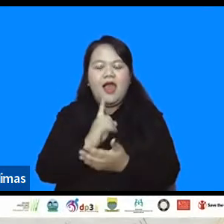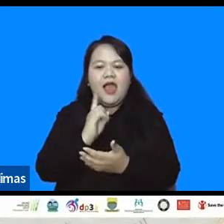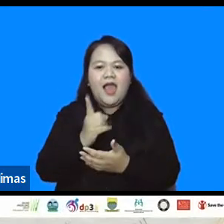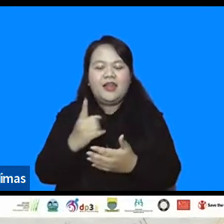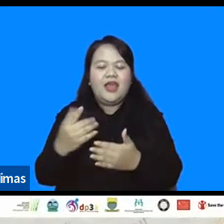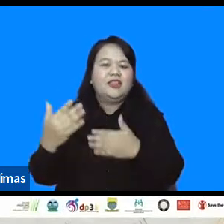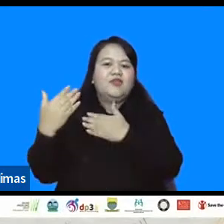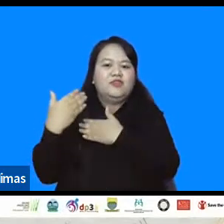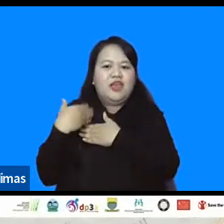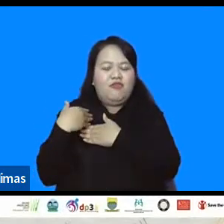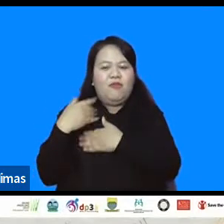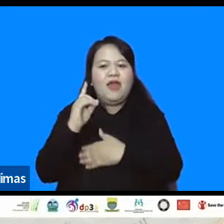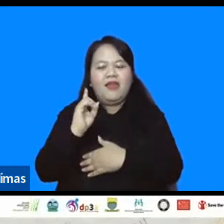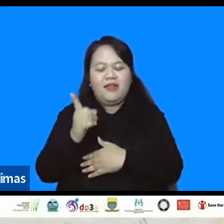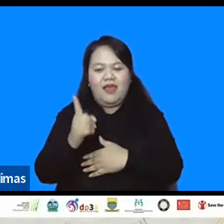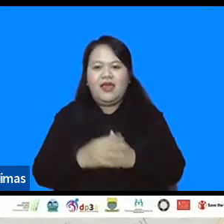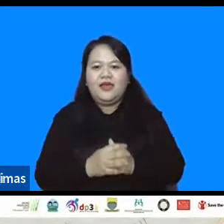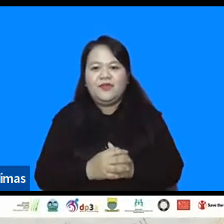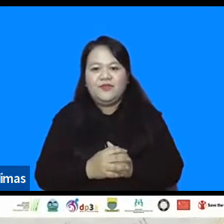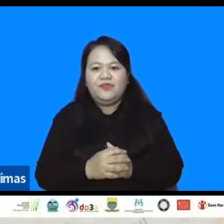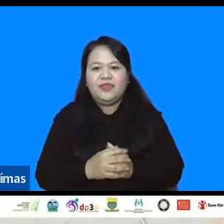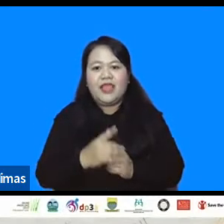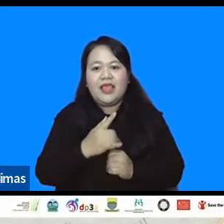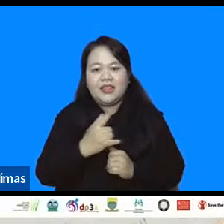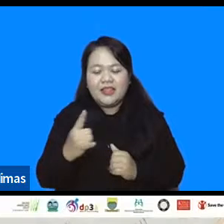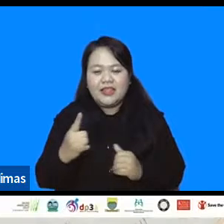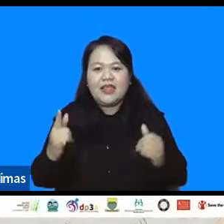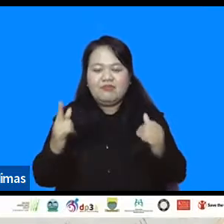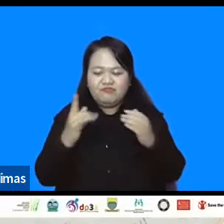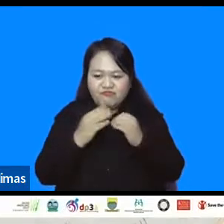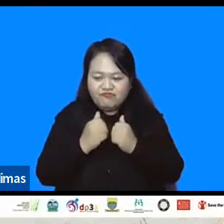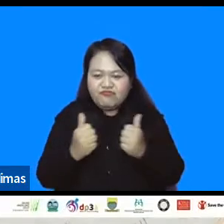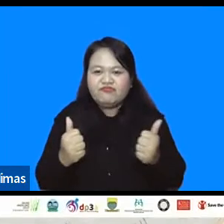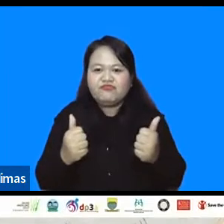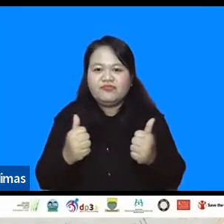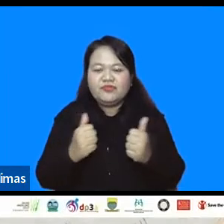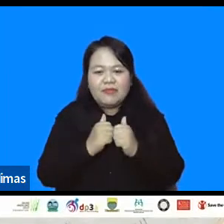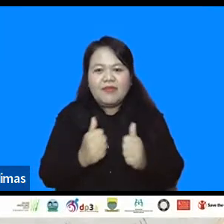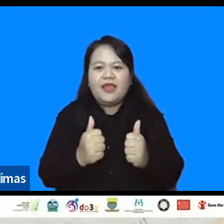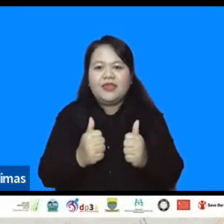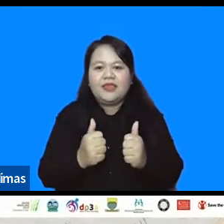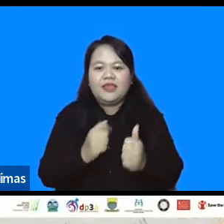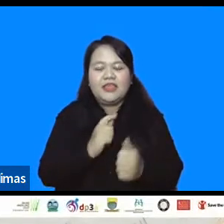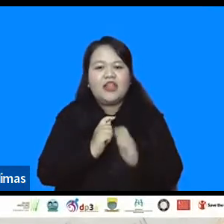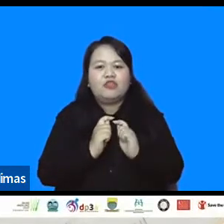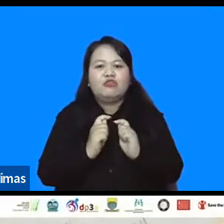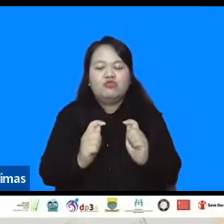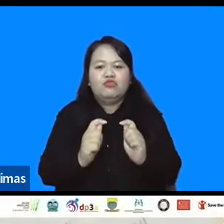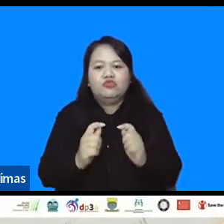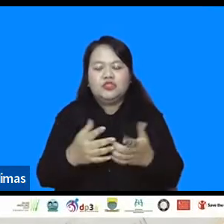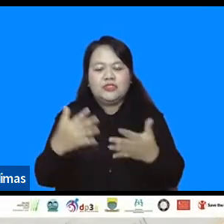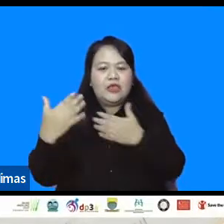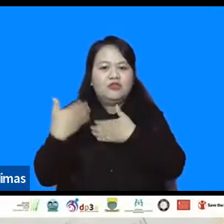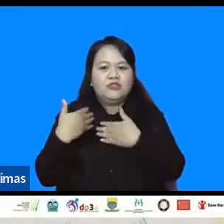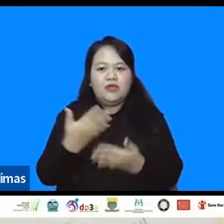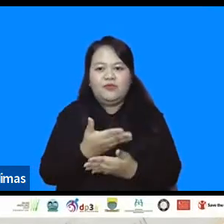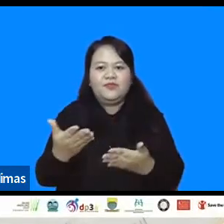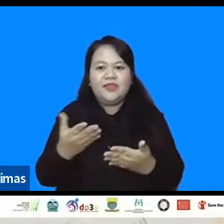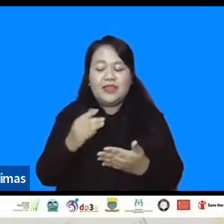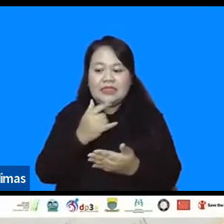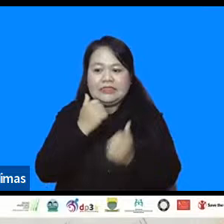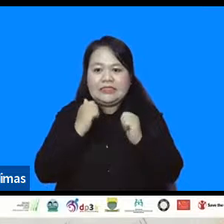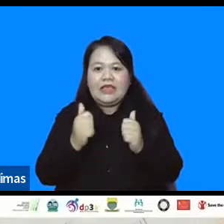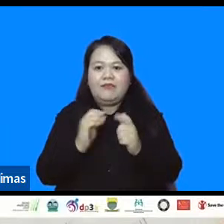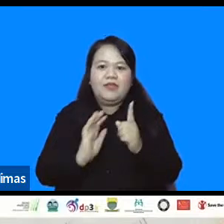tanggung jawab gitu ya. Jadi tetaplah humble, tetaplah terus melakukan apa yang menjadi tanggung jawab kalian, karena kami siap